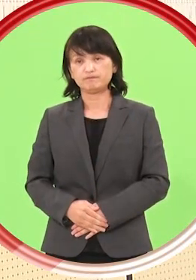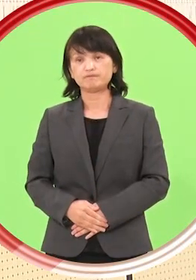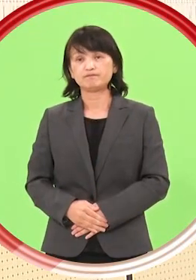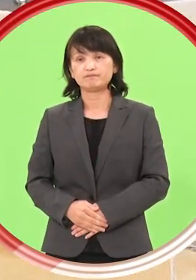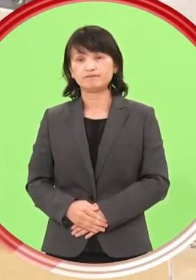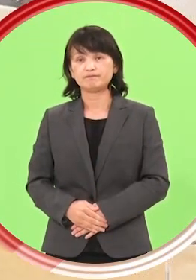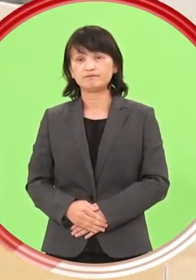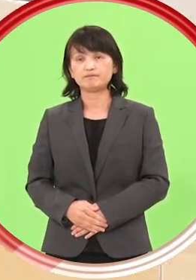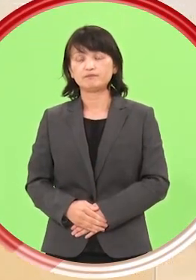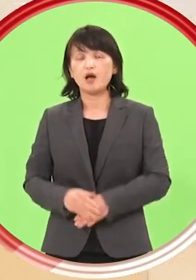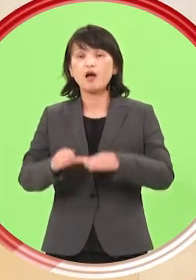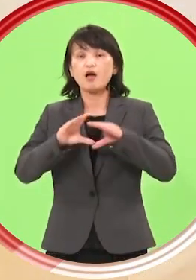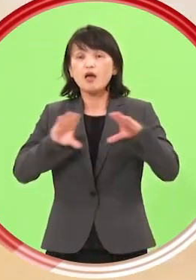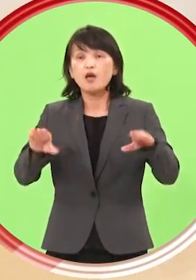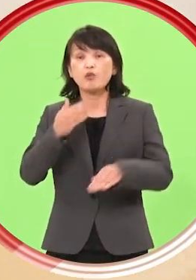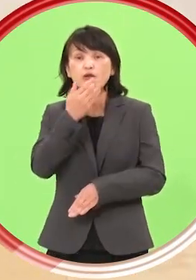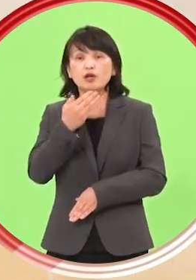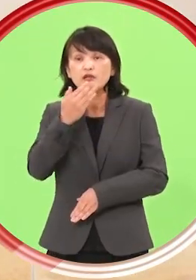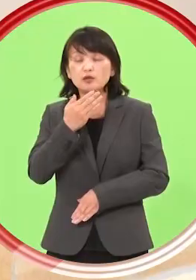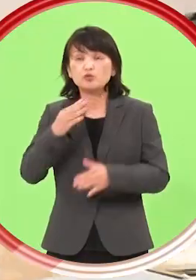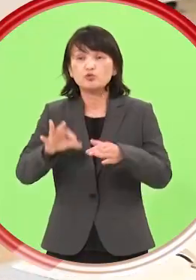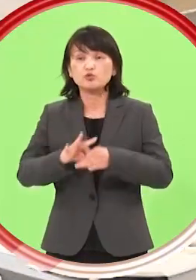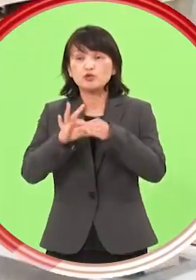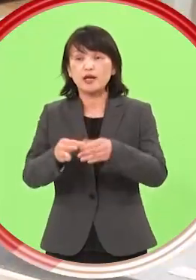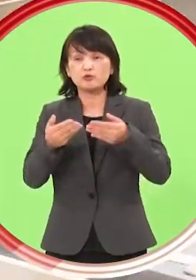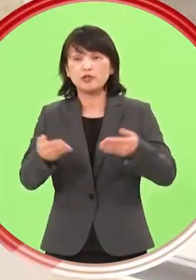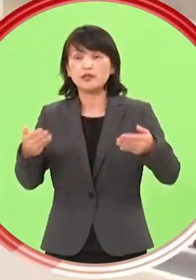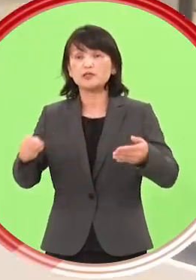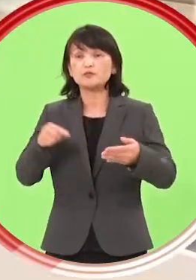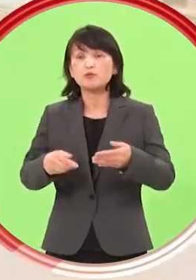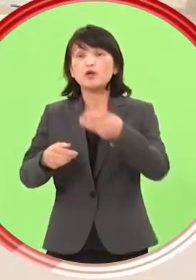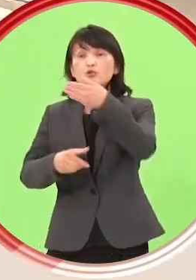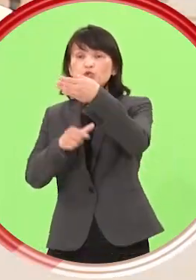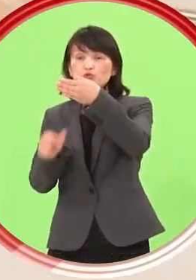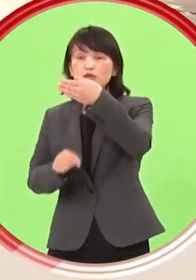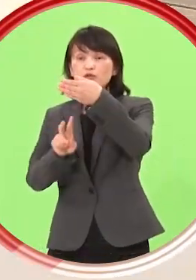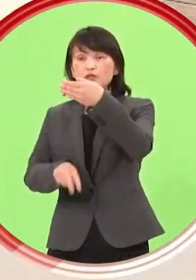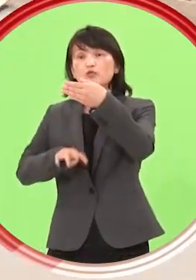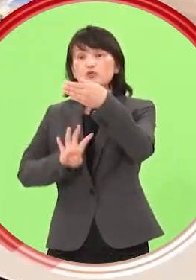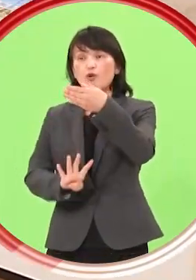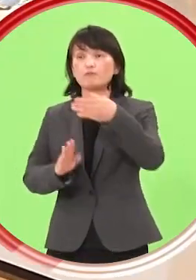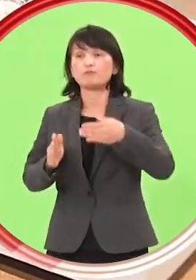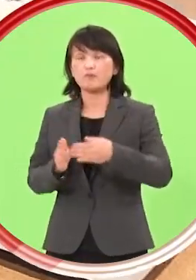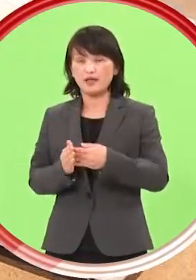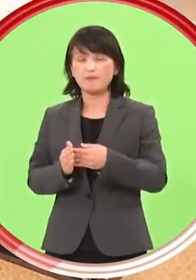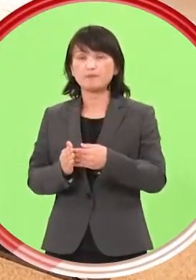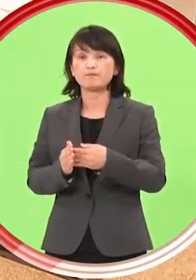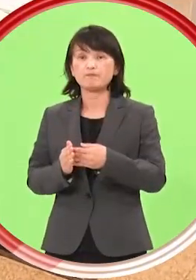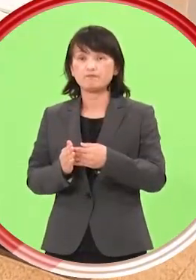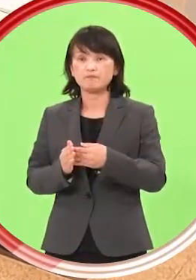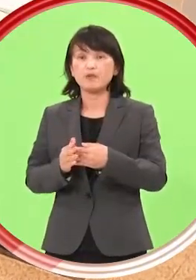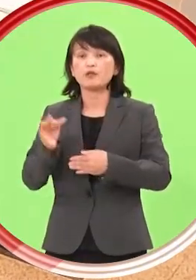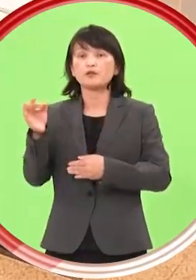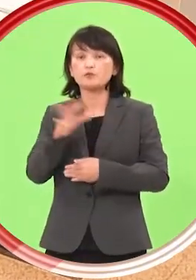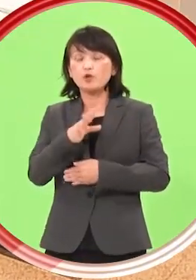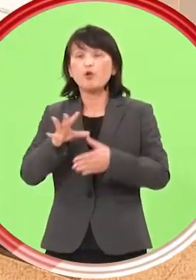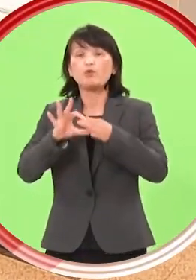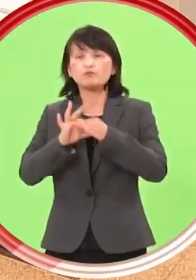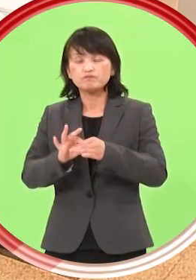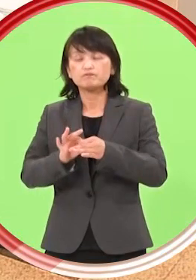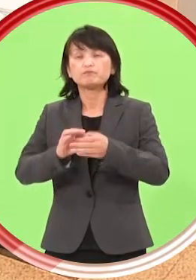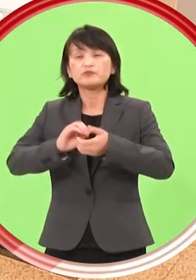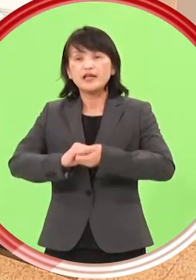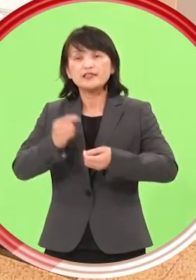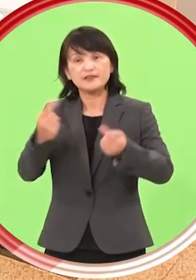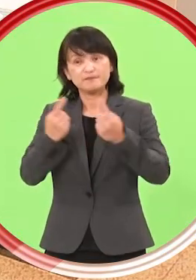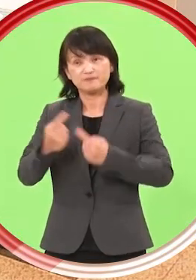。 平和への願いを受け継ぐ企画展、石踏みは語るは9月24日まで開催しています。入場は無料です。ぜひ